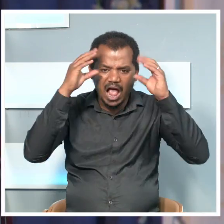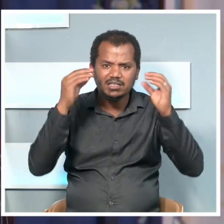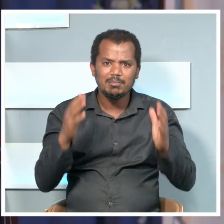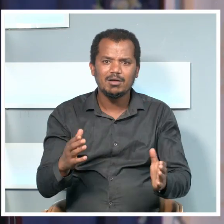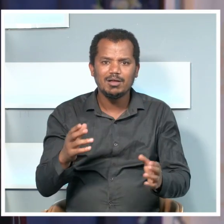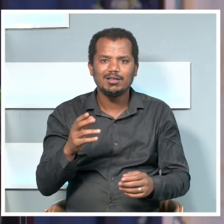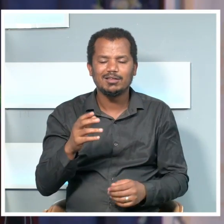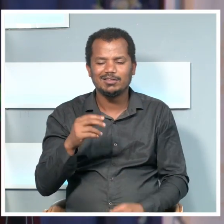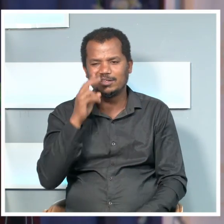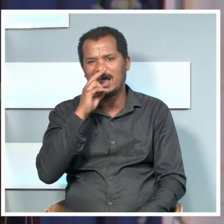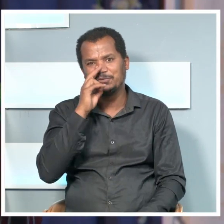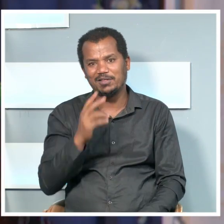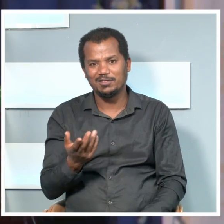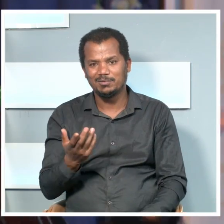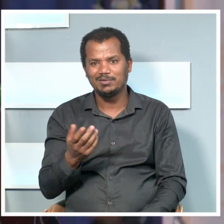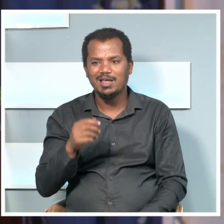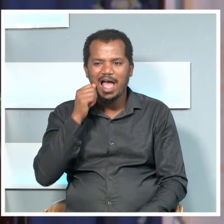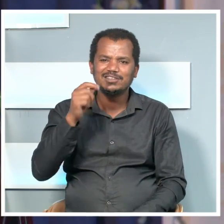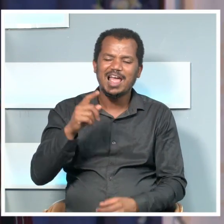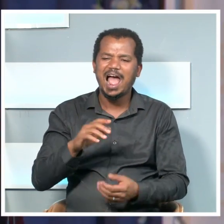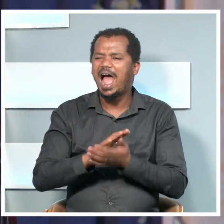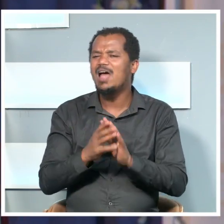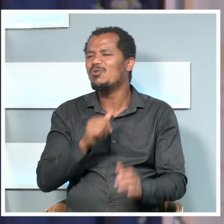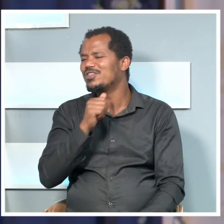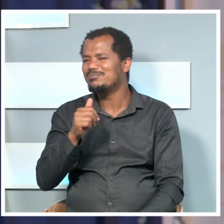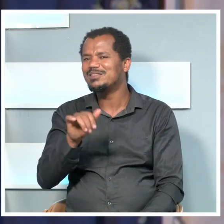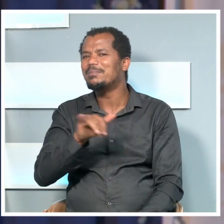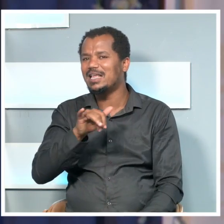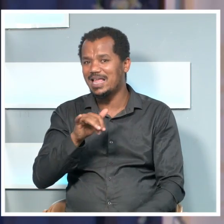أستماريو عش مادة أتوني ما ينسنا غير مالتنا